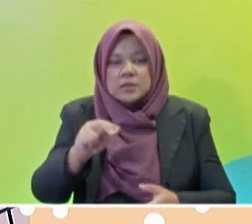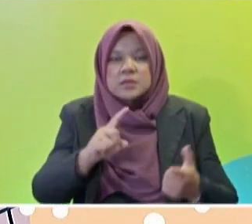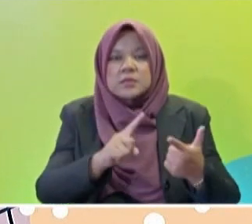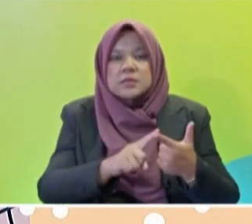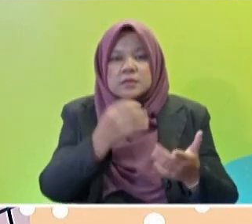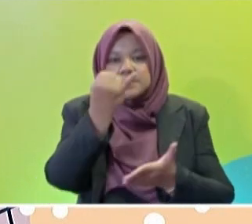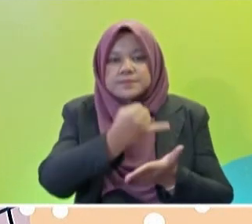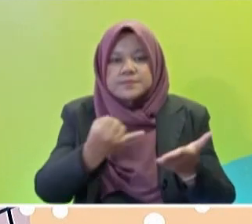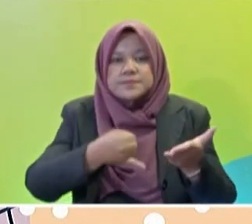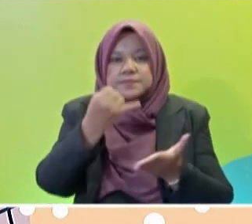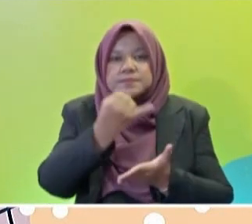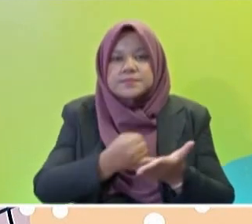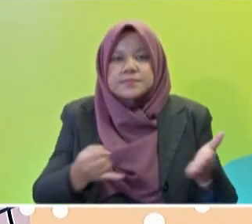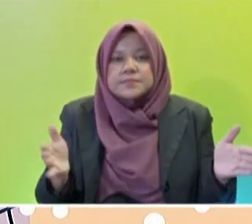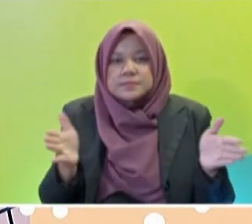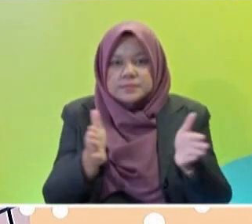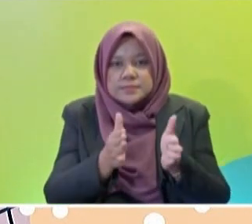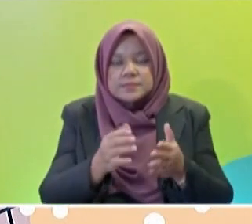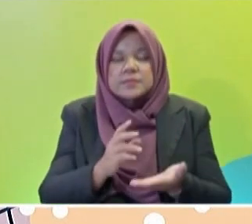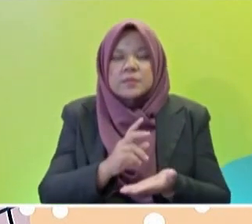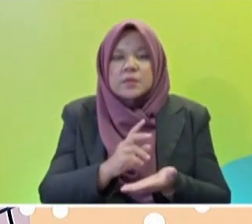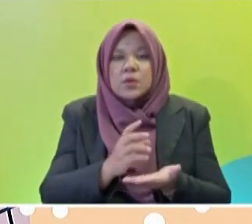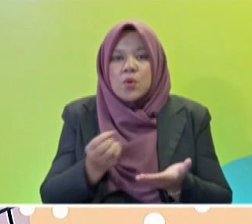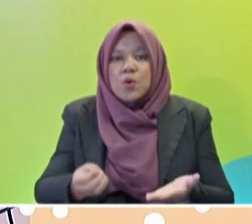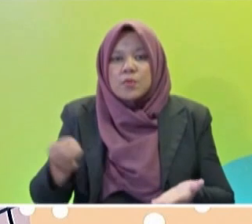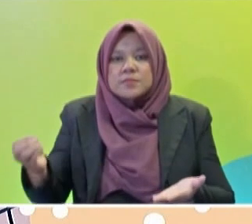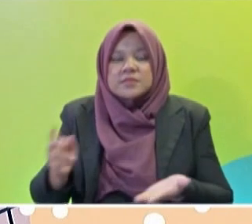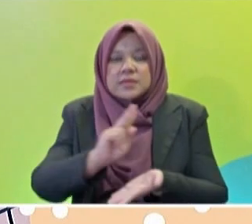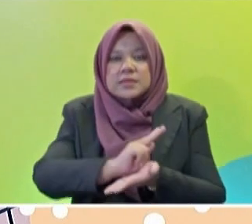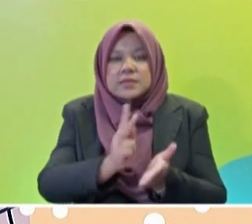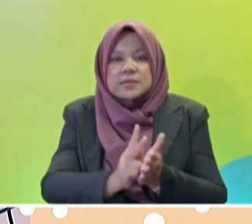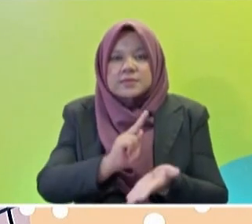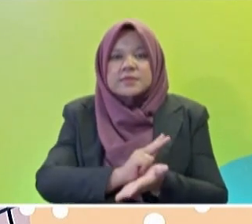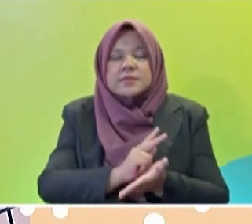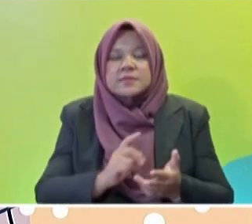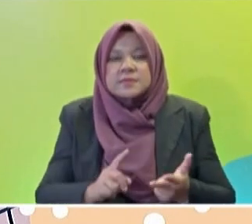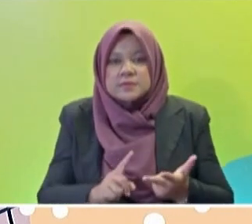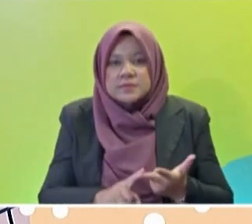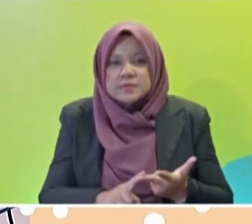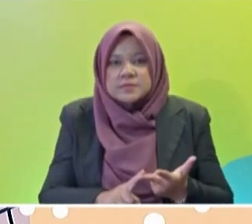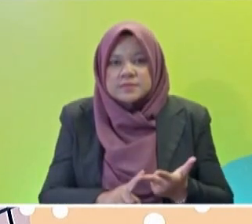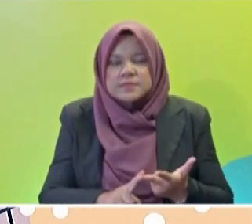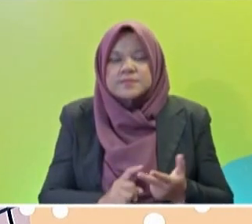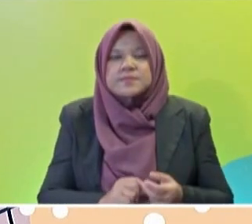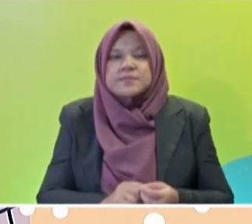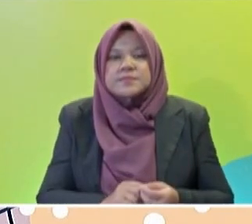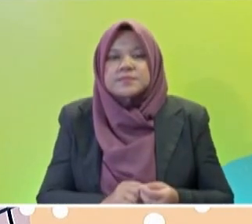kecil objek cupcake lah keren kecil kemudian Langkah ketiga